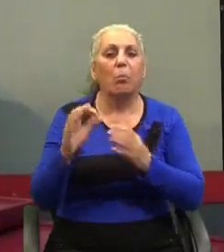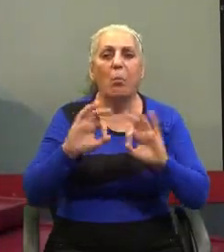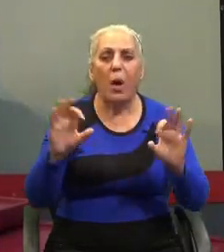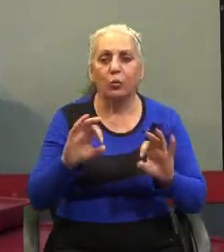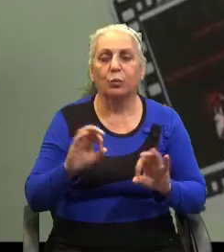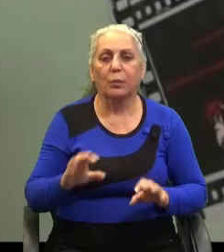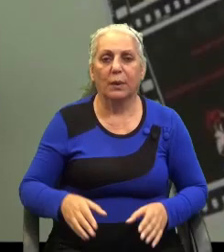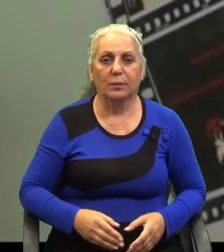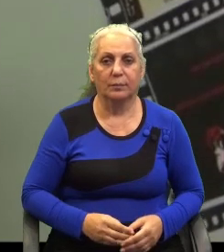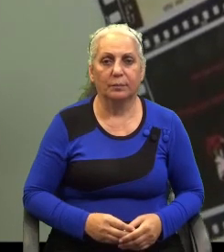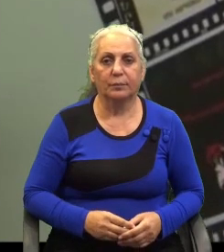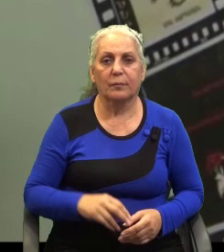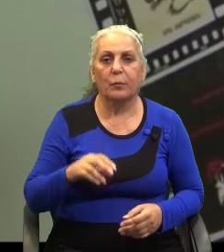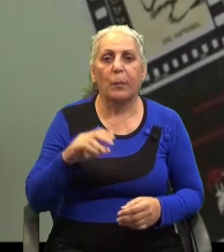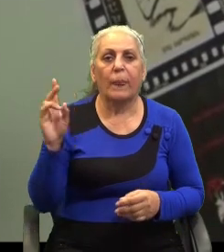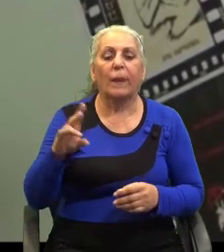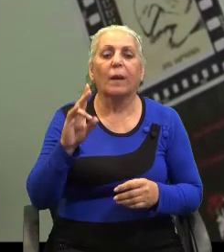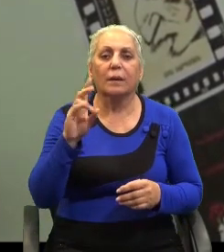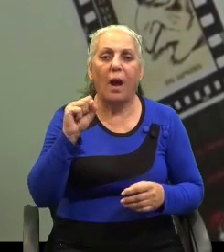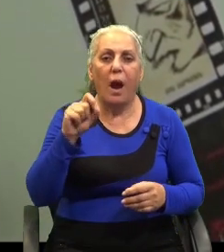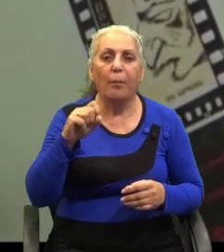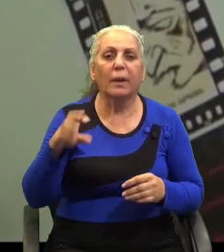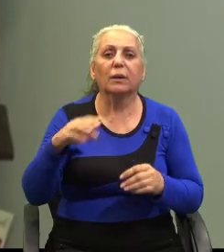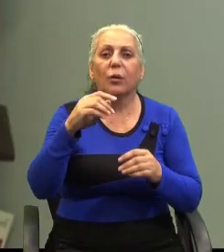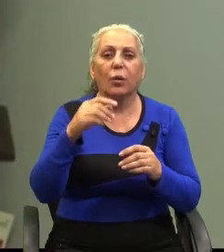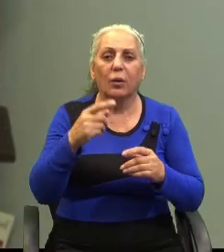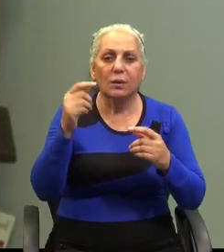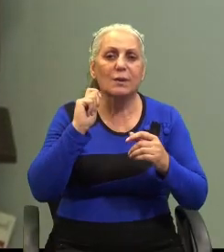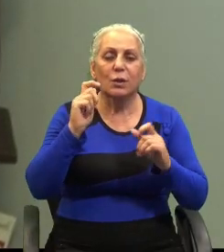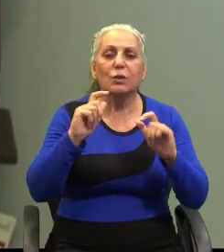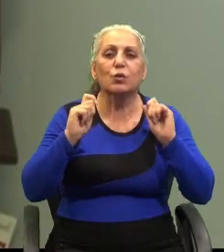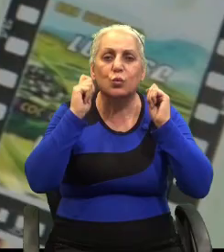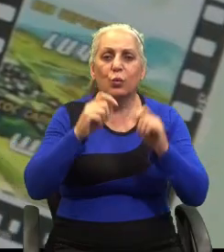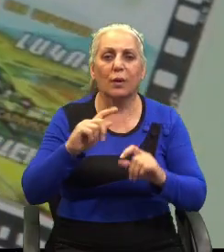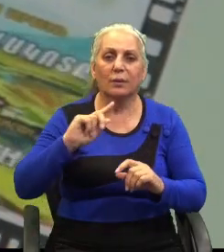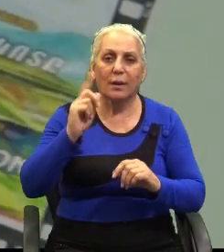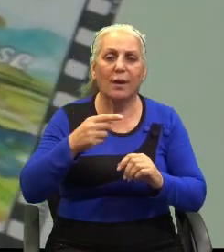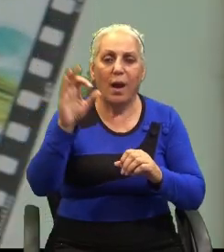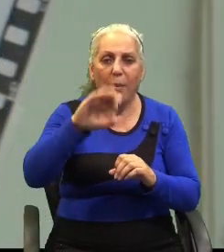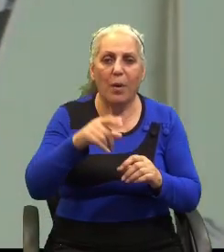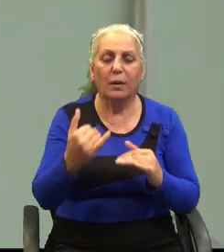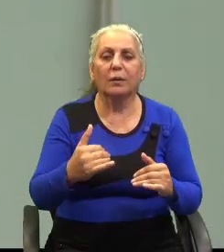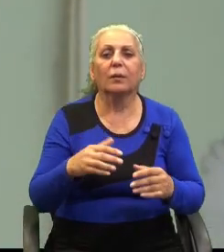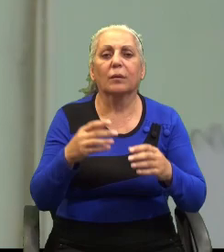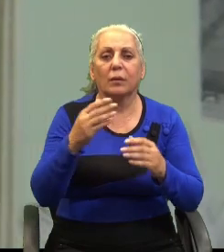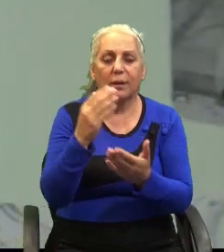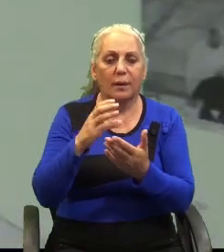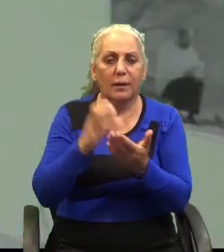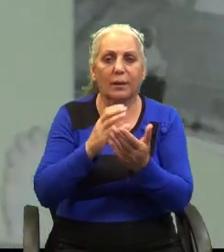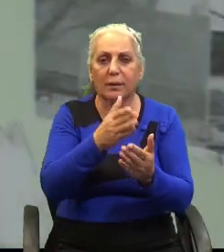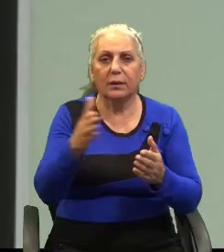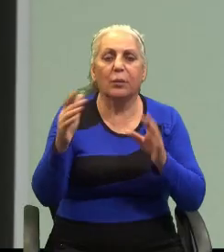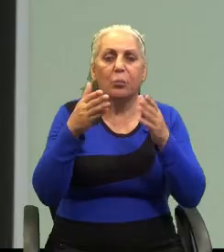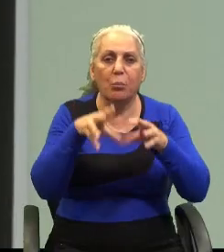Հակոբյանը։ Նահապետի Հոբելյանական աշունը խորագրով հերթական միջոցառումը տեղի ունեցավ Ստեփանավանի կենտրոնական գրադարանում, որը